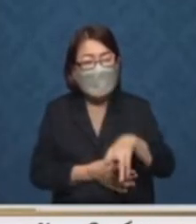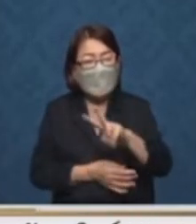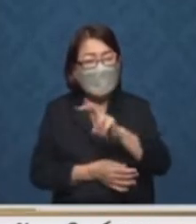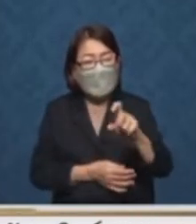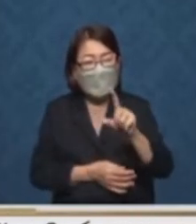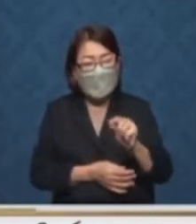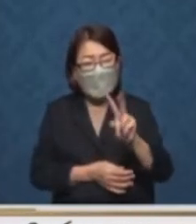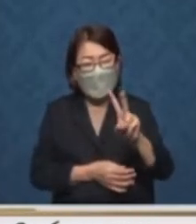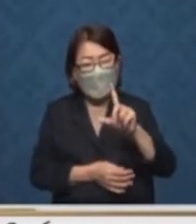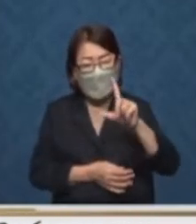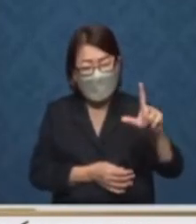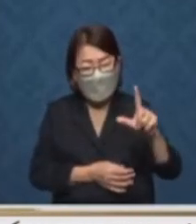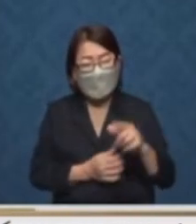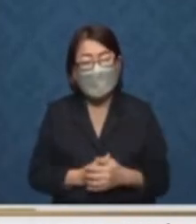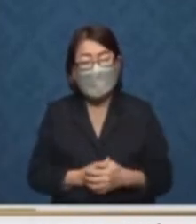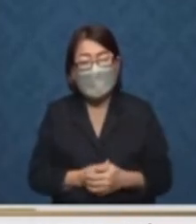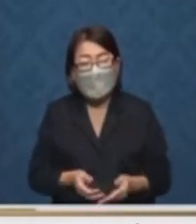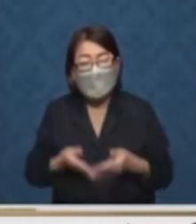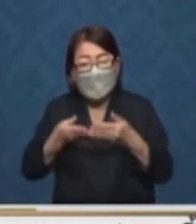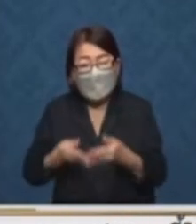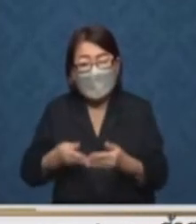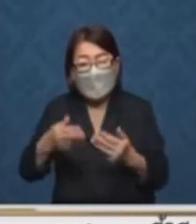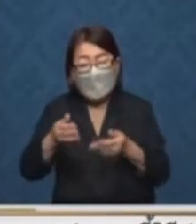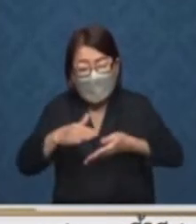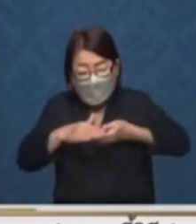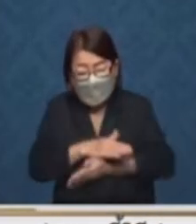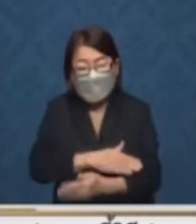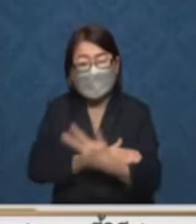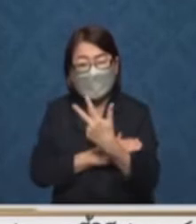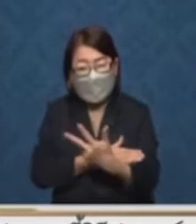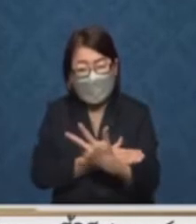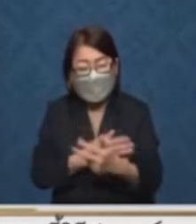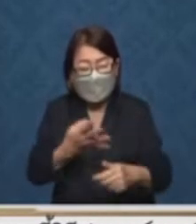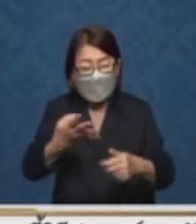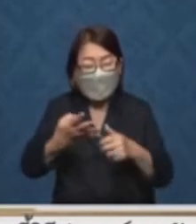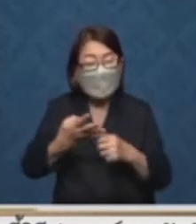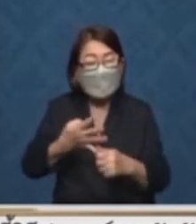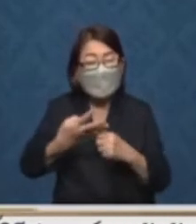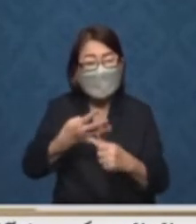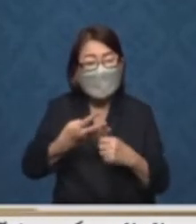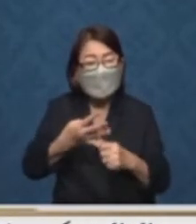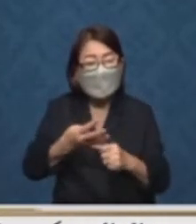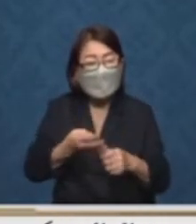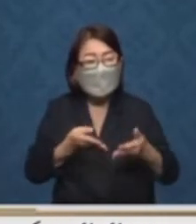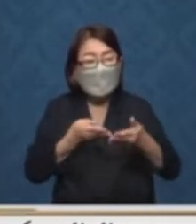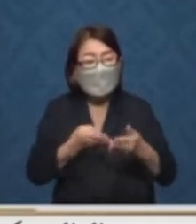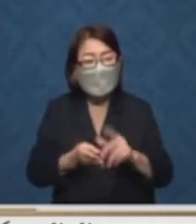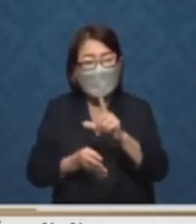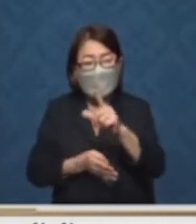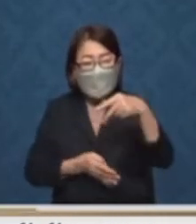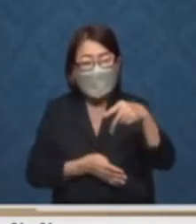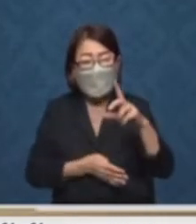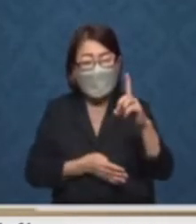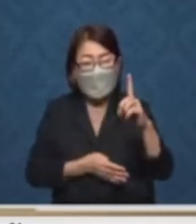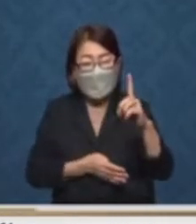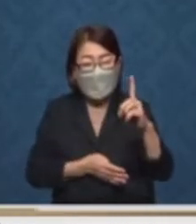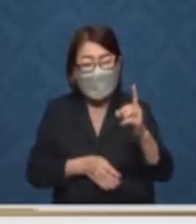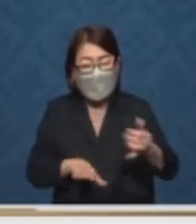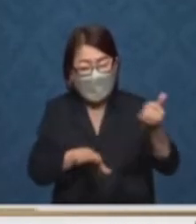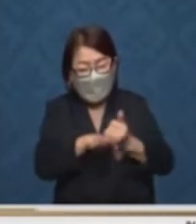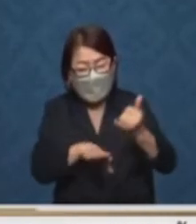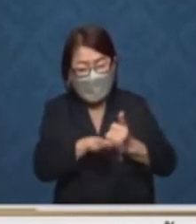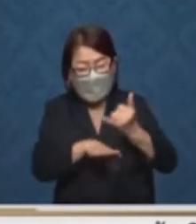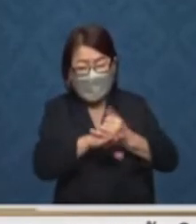44,222 ล้านเรือดำน้ำ3ลำเรือไอ้ LPD เนี่ยนะครับเรือยกพลขึ้นบก